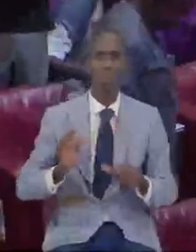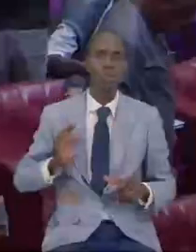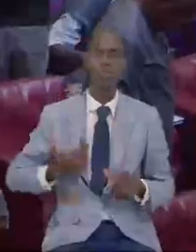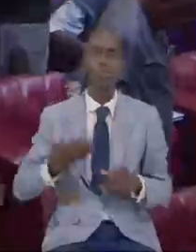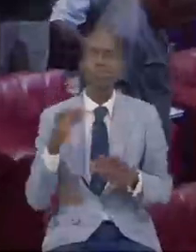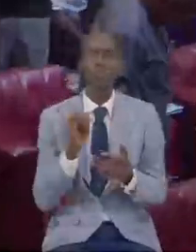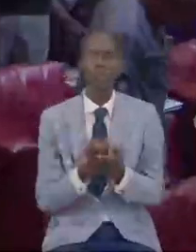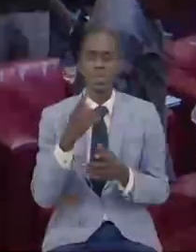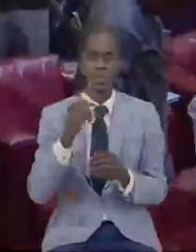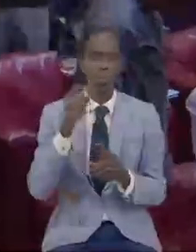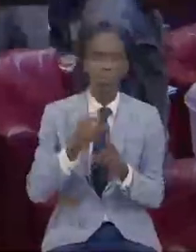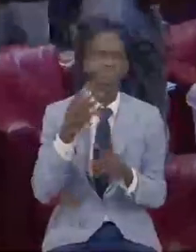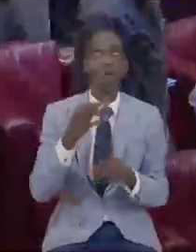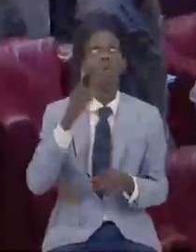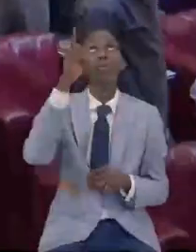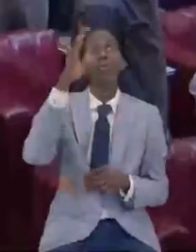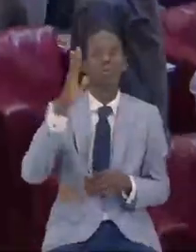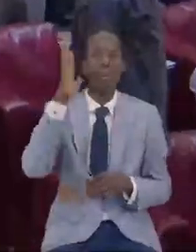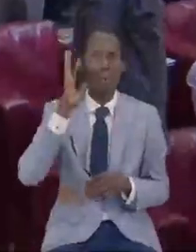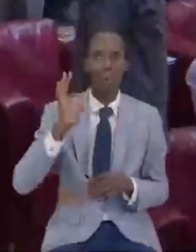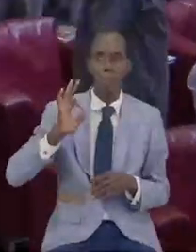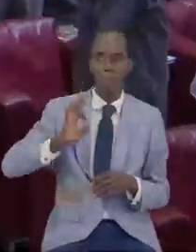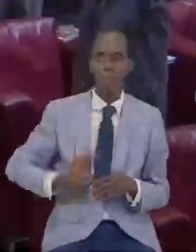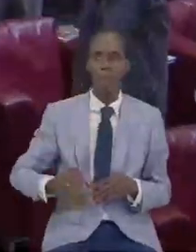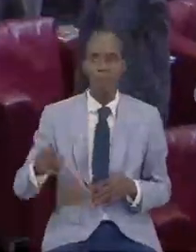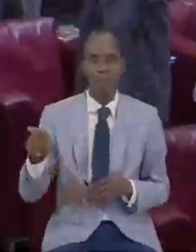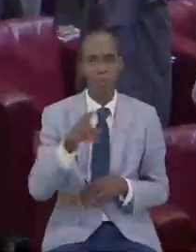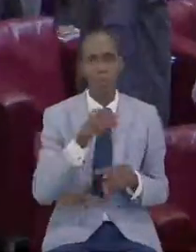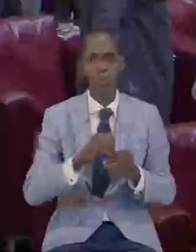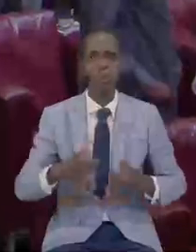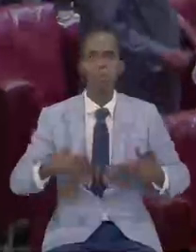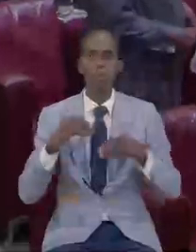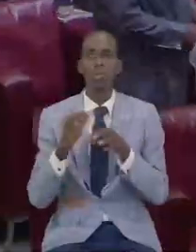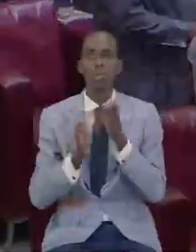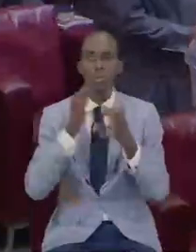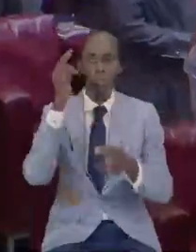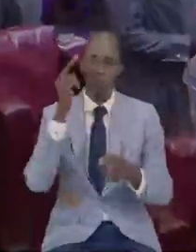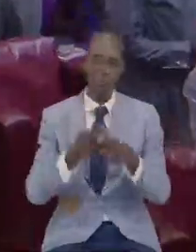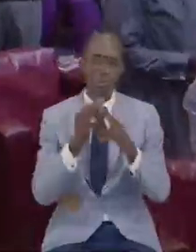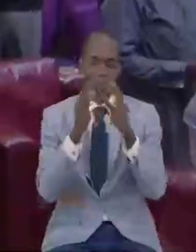Dieu soit profitable dans ta vie au nom de Jésus-Christ.